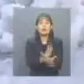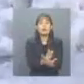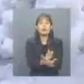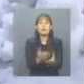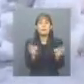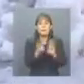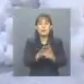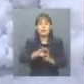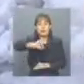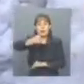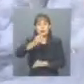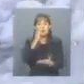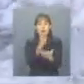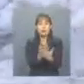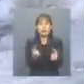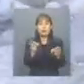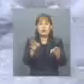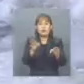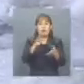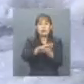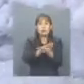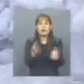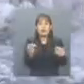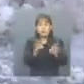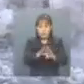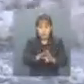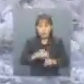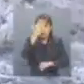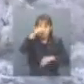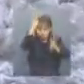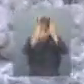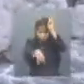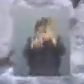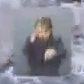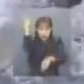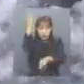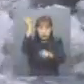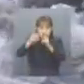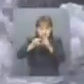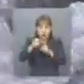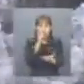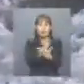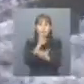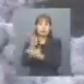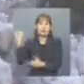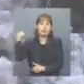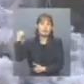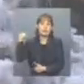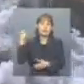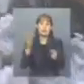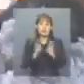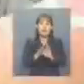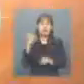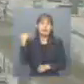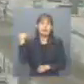1วันหิมะที่ตกหนักยังทำให้ต้องปิดสถานที่ท่องเที่ยวประวัติศาสตร์หลายแห่งรวมทั้งโคลอสเซียมด้วย